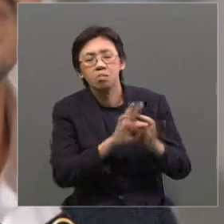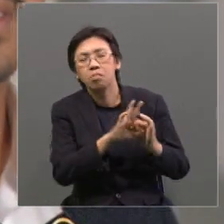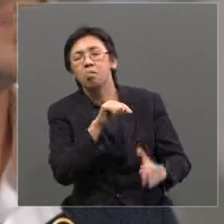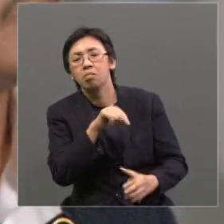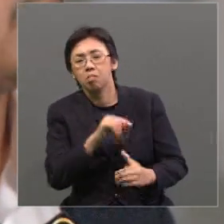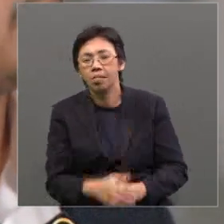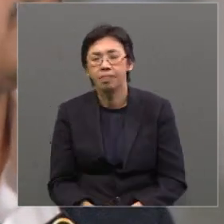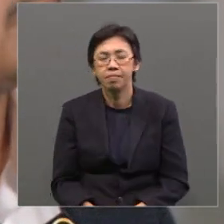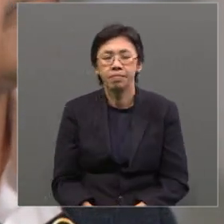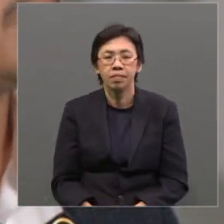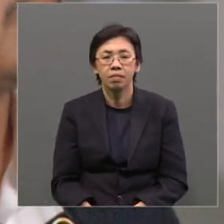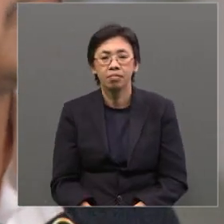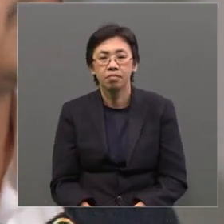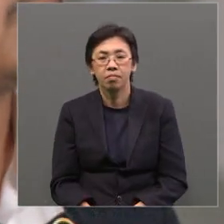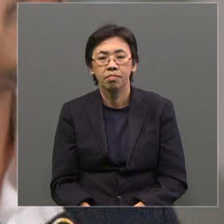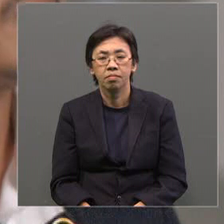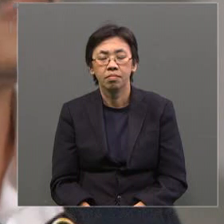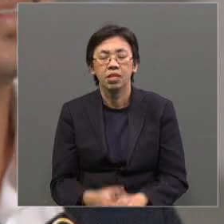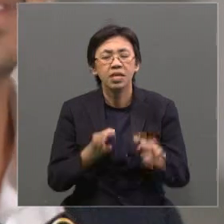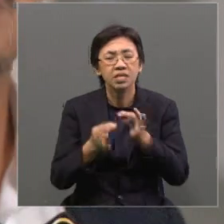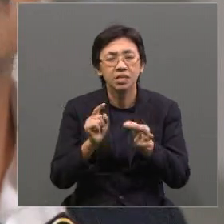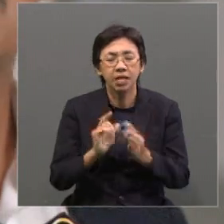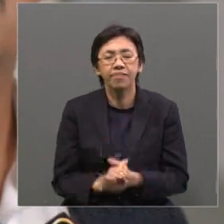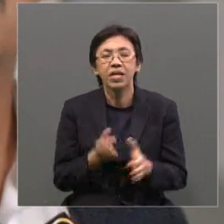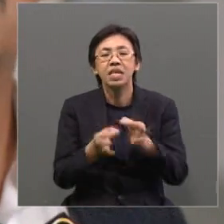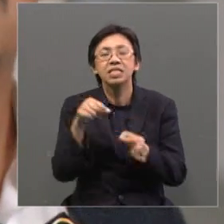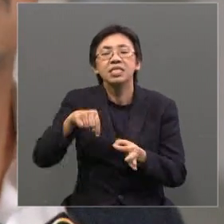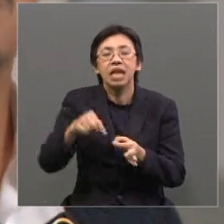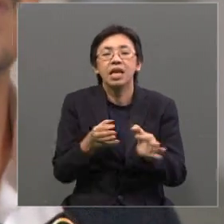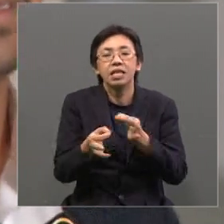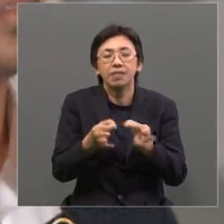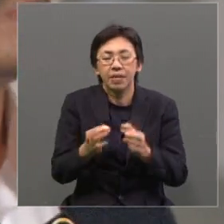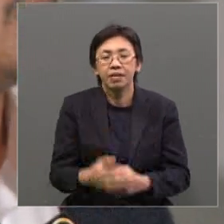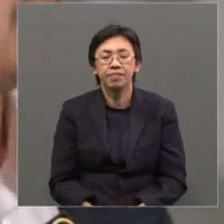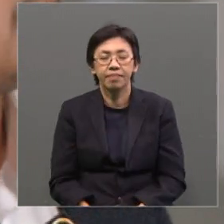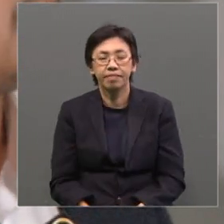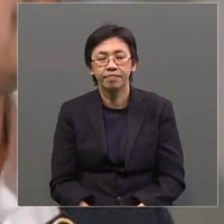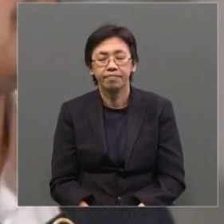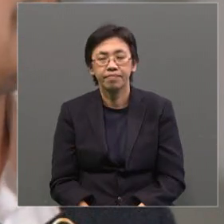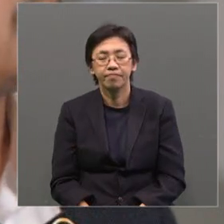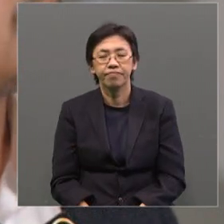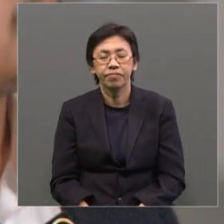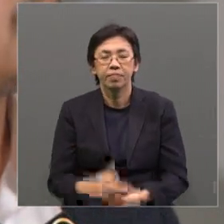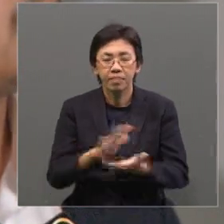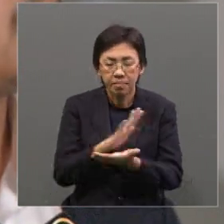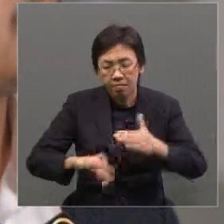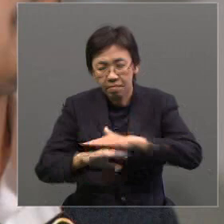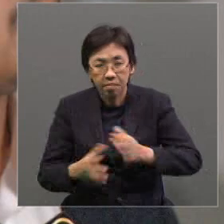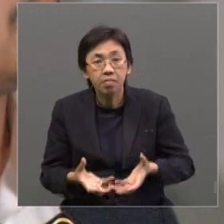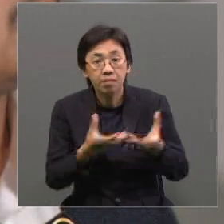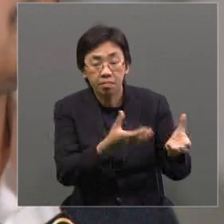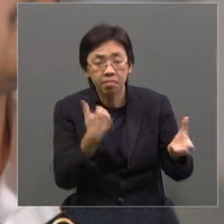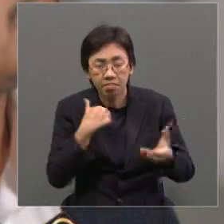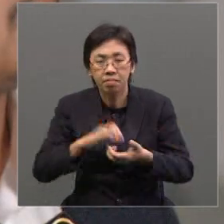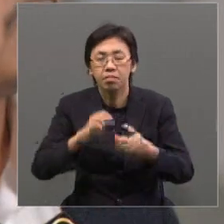อย่างในวันที่แจ้งไปวันนี้ค่ะเราที่แจ้งเรื่องอะไร บ้าง ก็เนี่ยแหละครับที่อธิบายให้ฟังเนี่ยแหละครับ อย่างพี่ฟิล์มเอาเอกสารสำคัญอะไรมา สัญญ